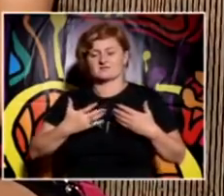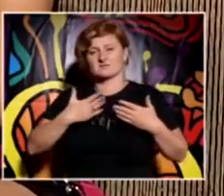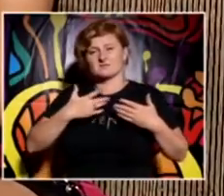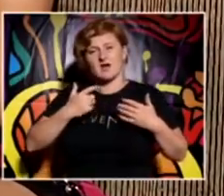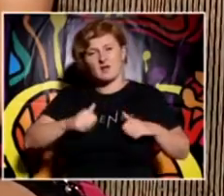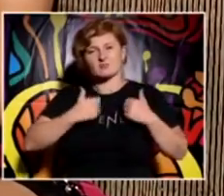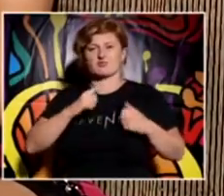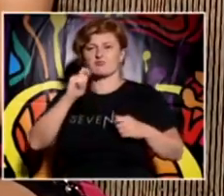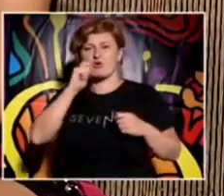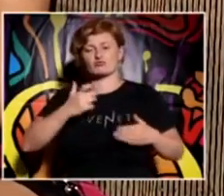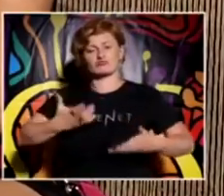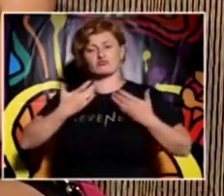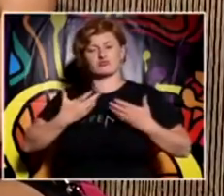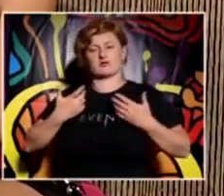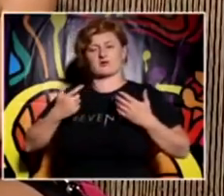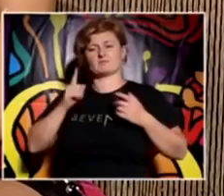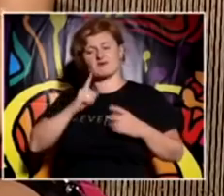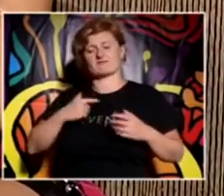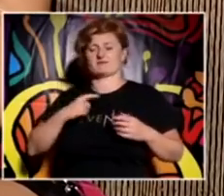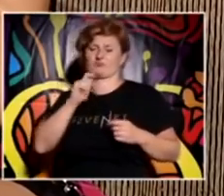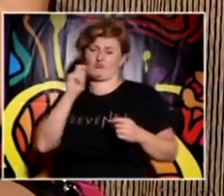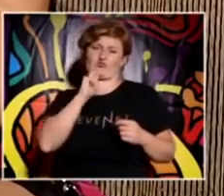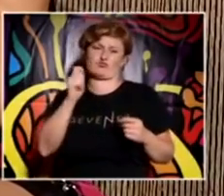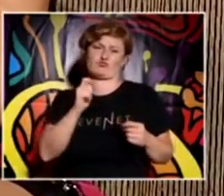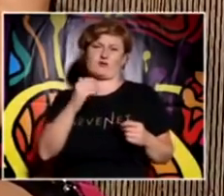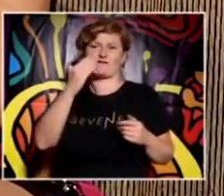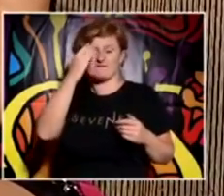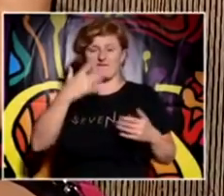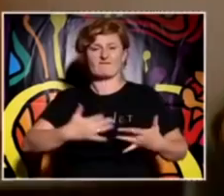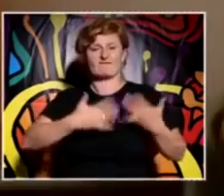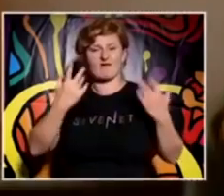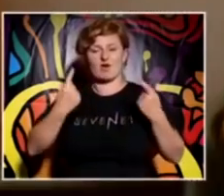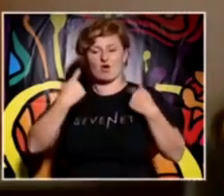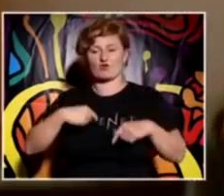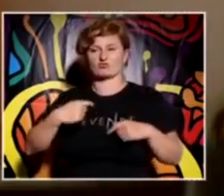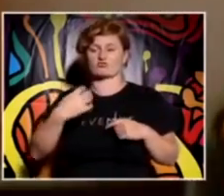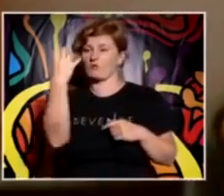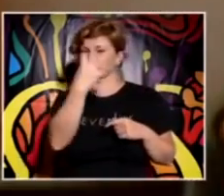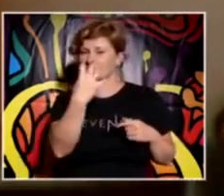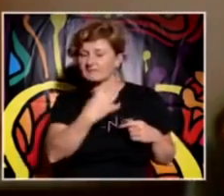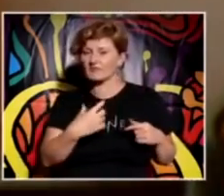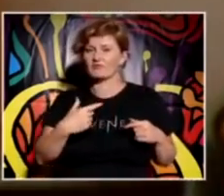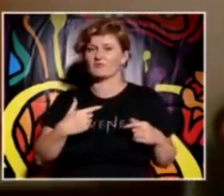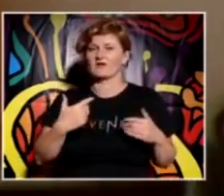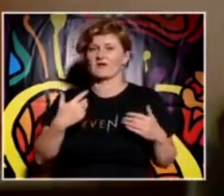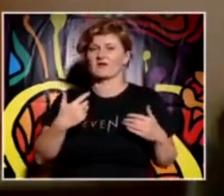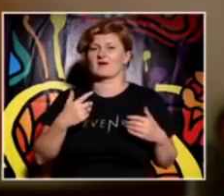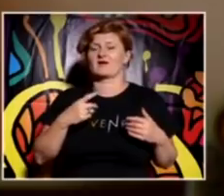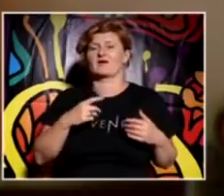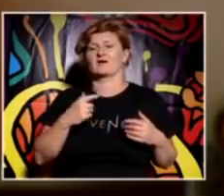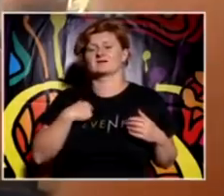że oczywiście czujemy, że wiele osób nas obserwuje i chce być z nami i zawsze coś tam znajdą na tym storiesie, jak jesteśmy w